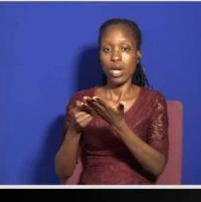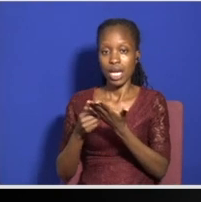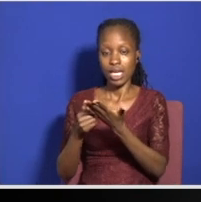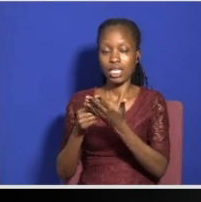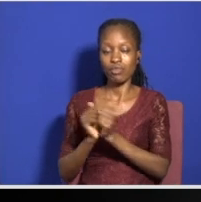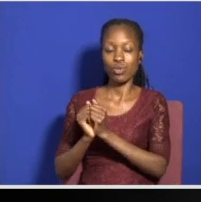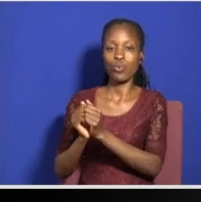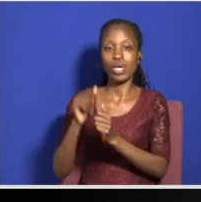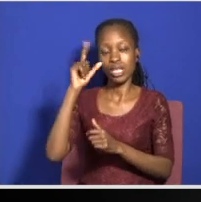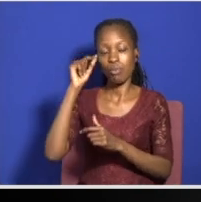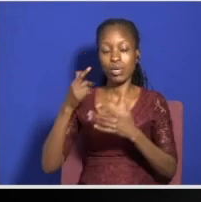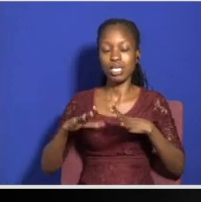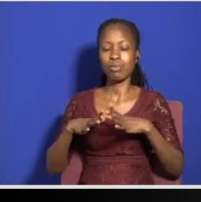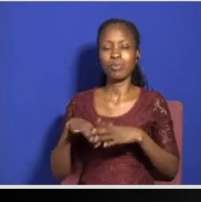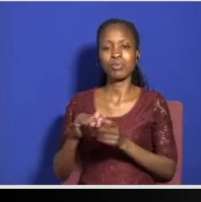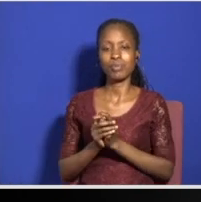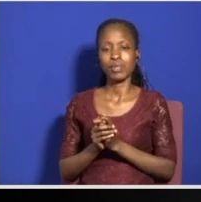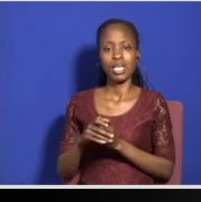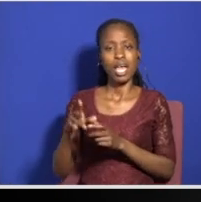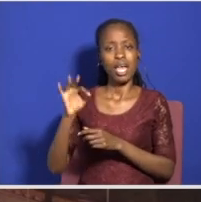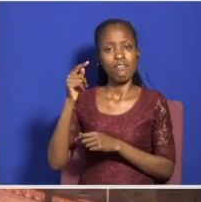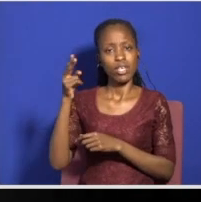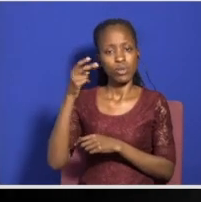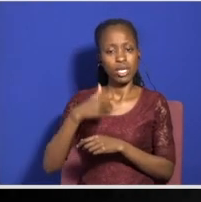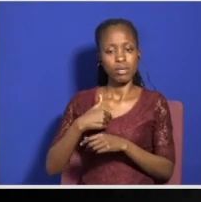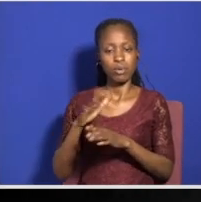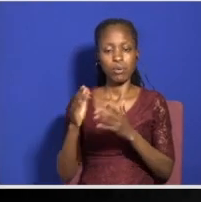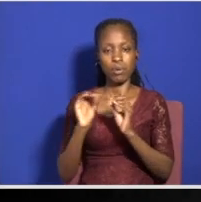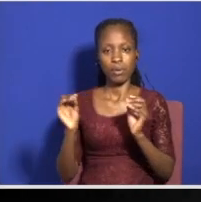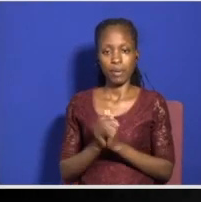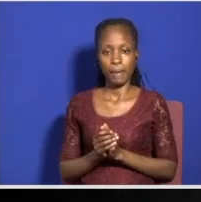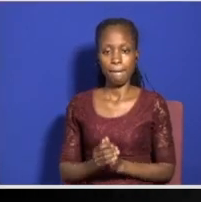Kaulu ukiwa pande za Mombasa, je, watupata ama wanipata?